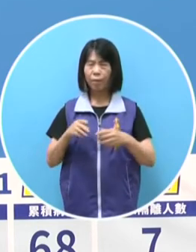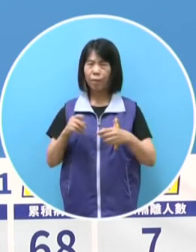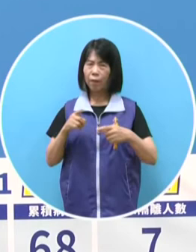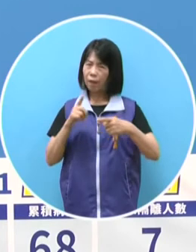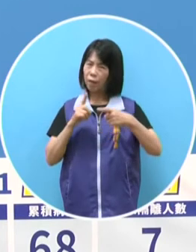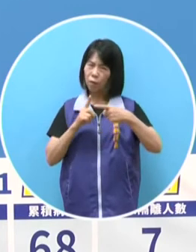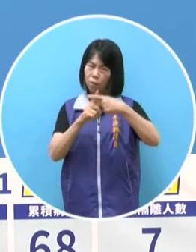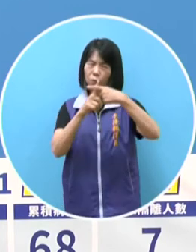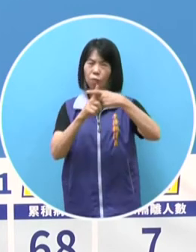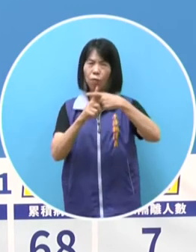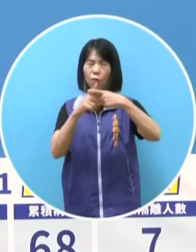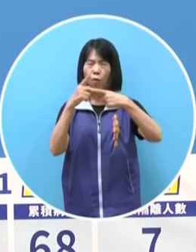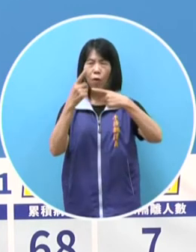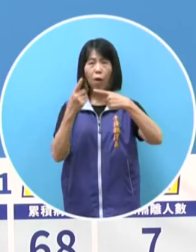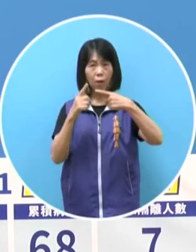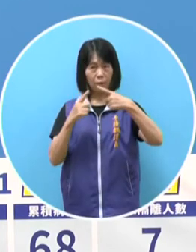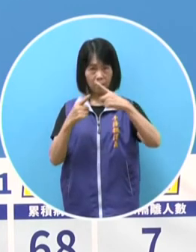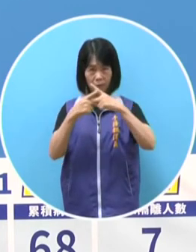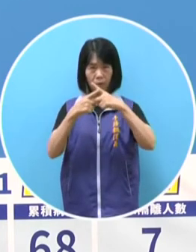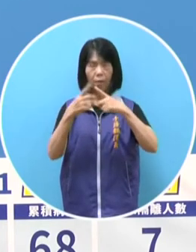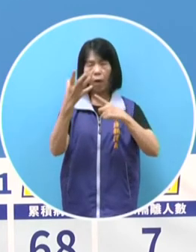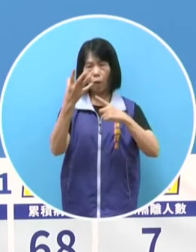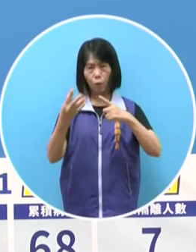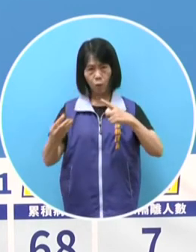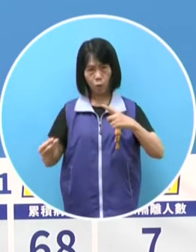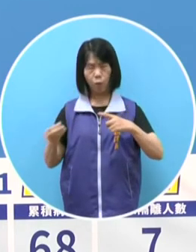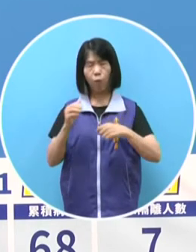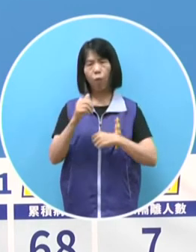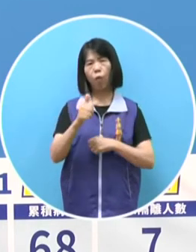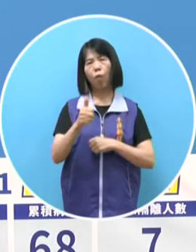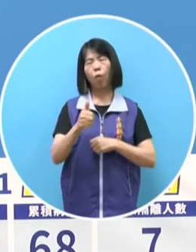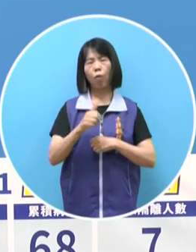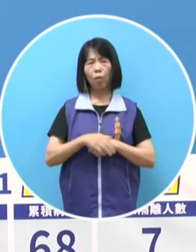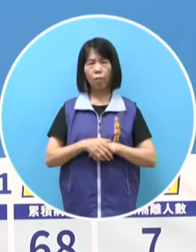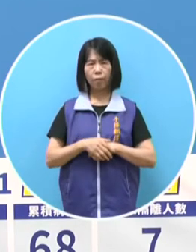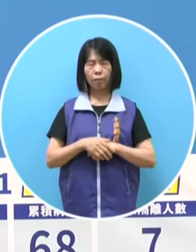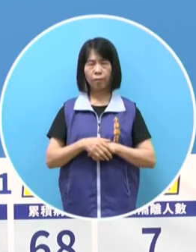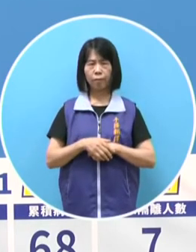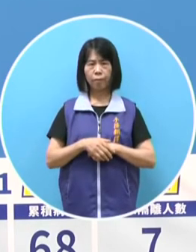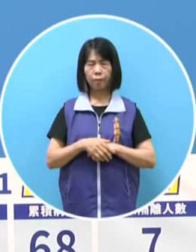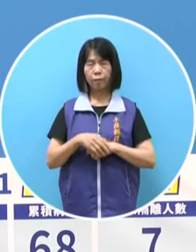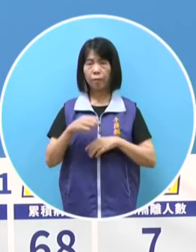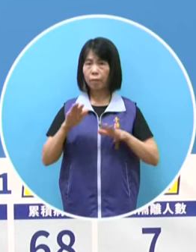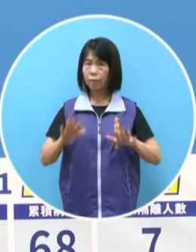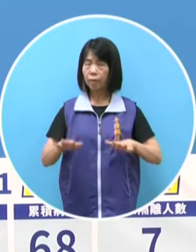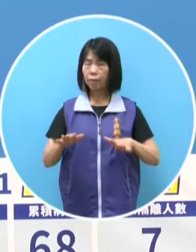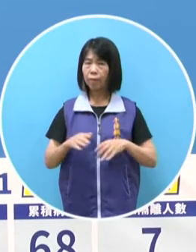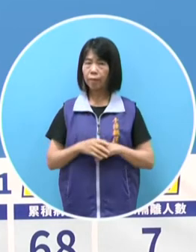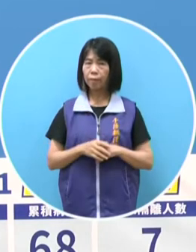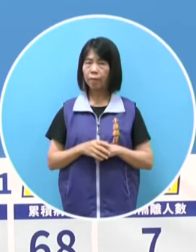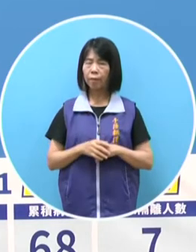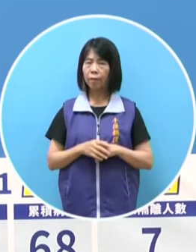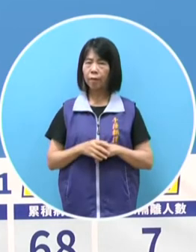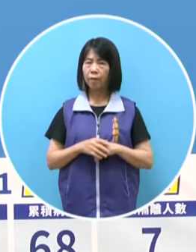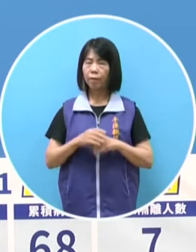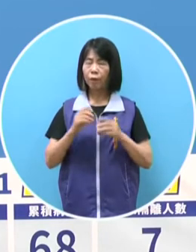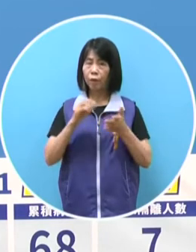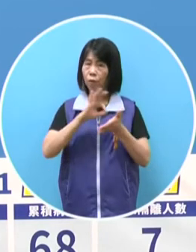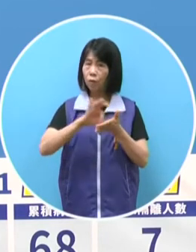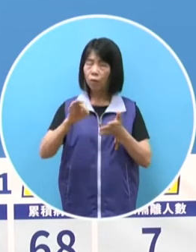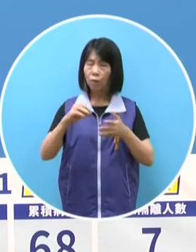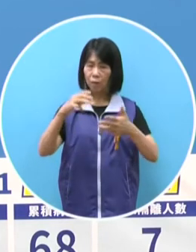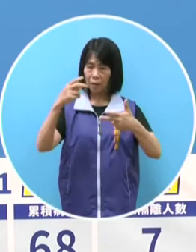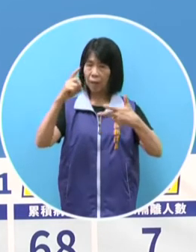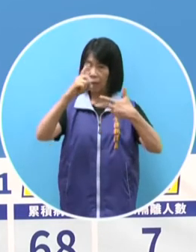维持的这个稳定的疫情。因为我们已经用了